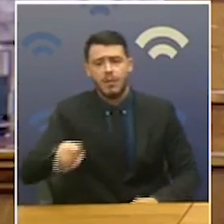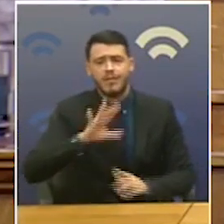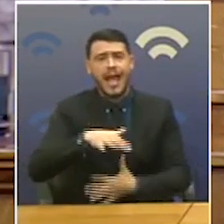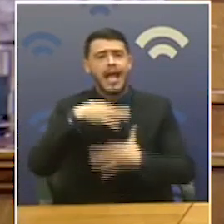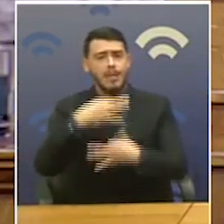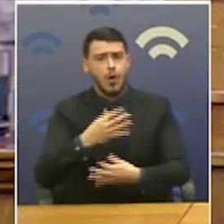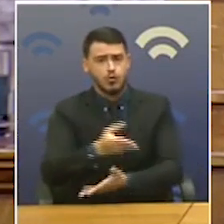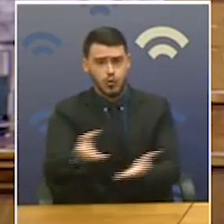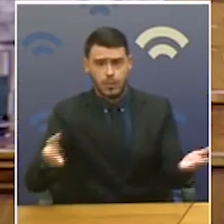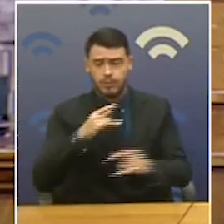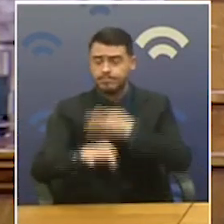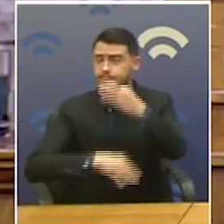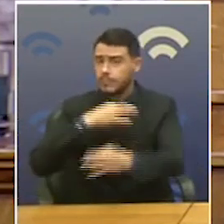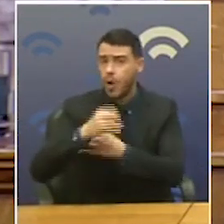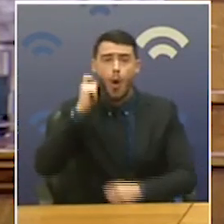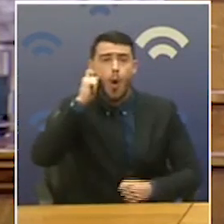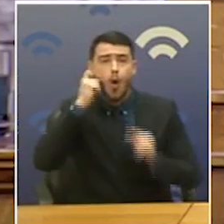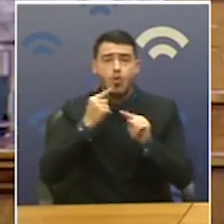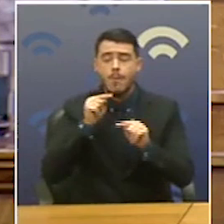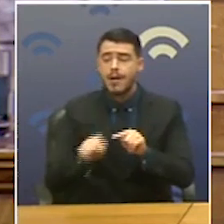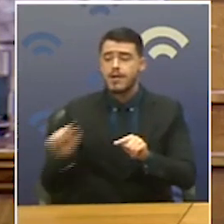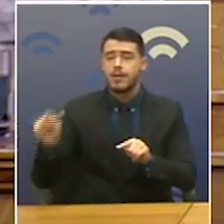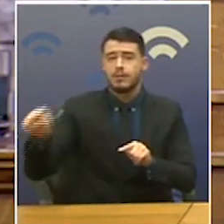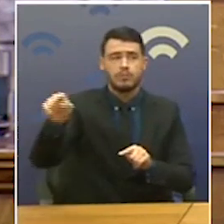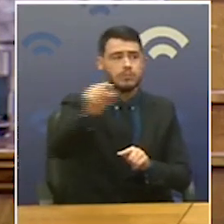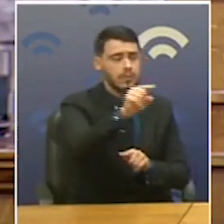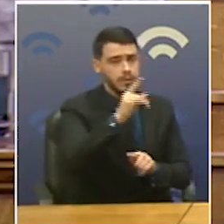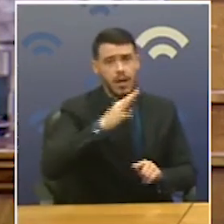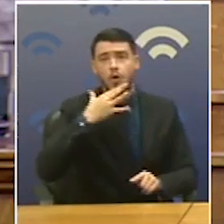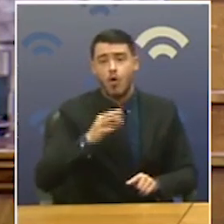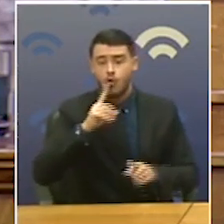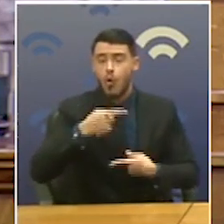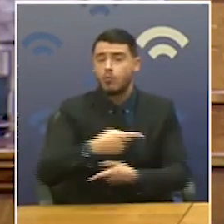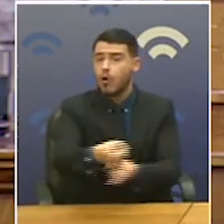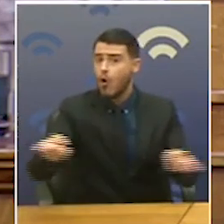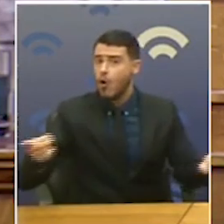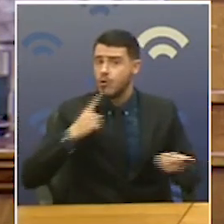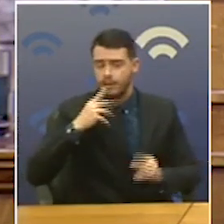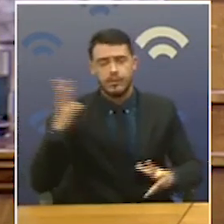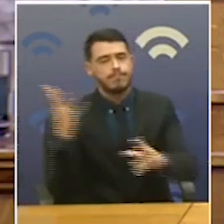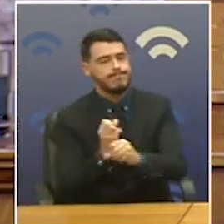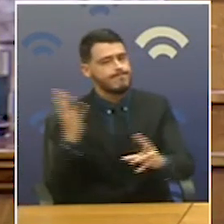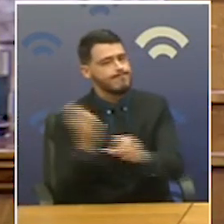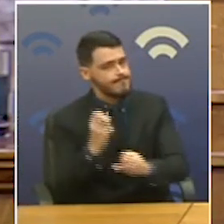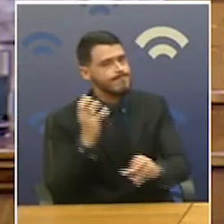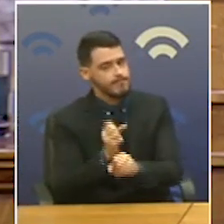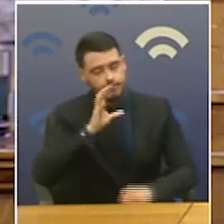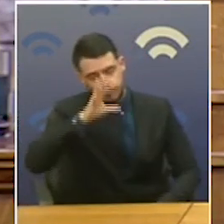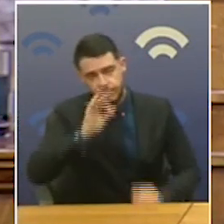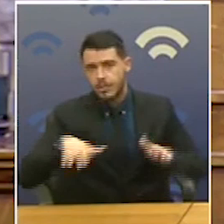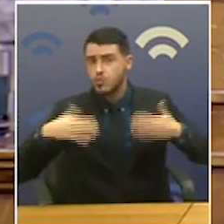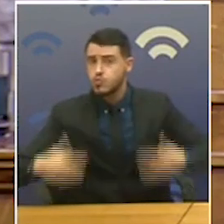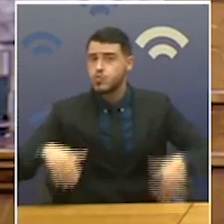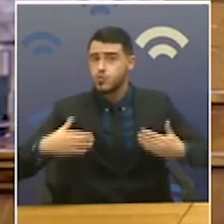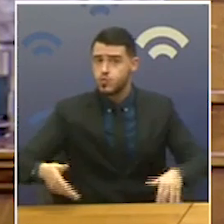Αναφέρω μόνο τα ονόματα, γιατί οι τίτλοι και οι διακρίσεις δεν έχουν τέλος. Όλες και όλοι τους όμως είναι